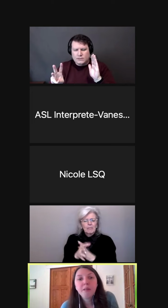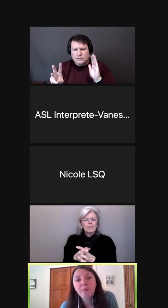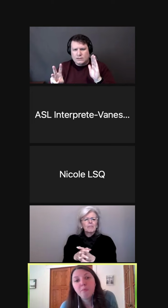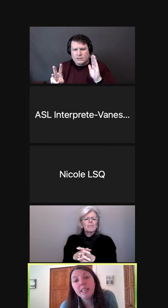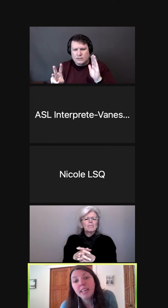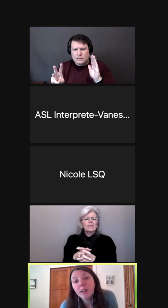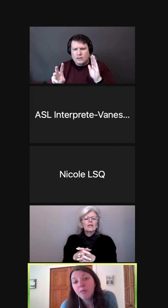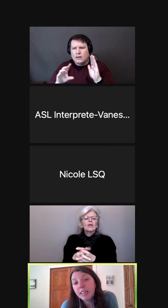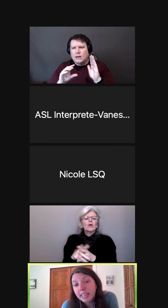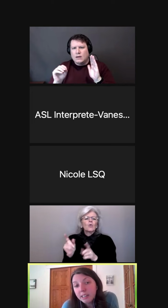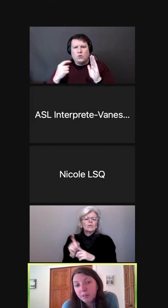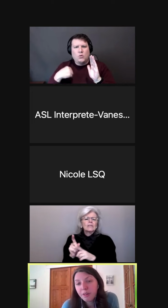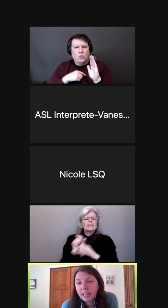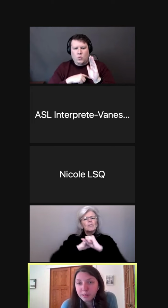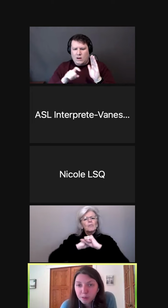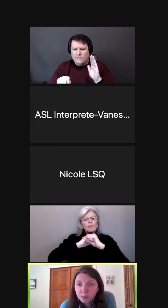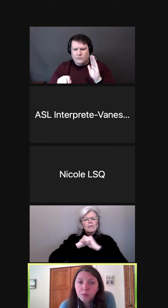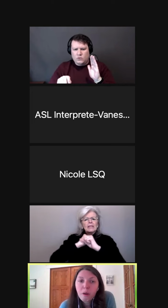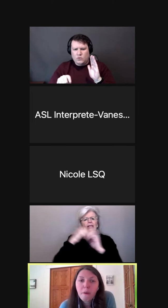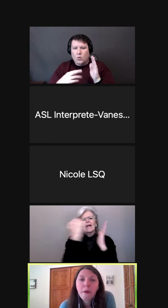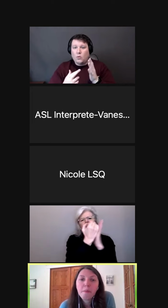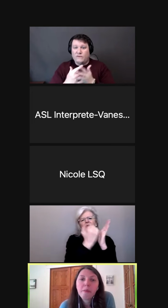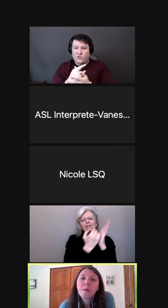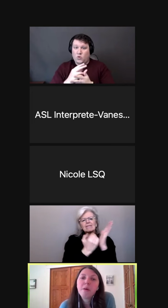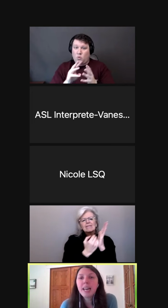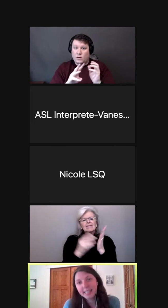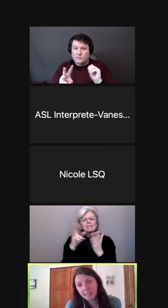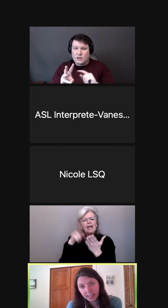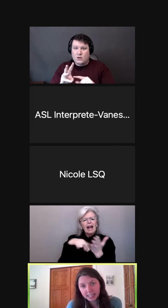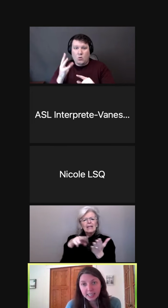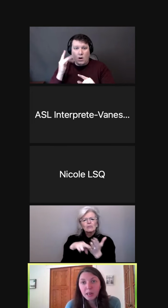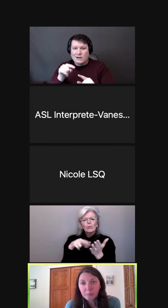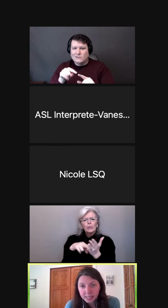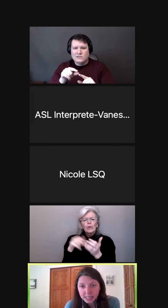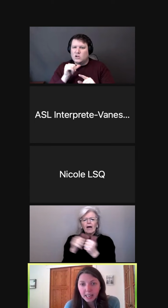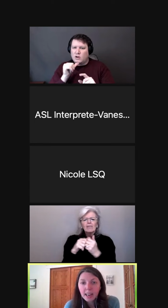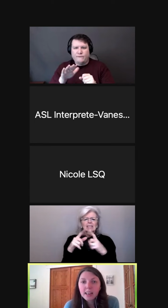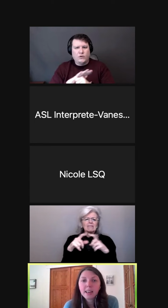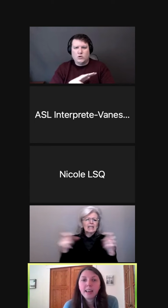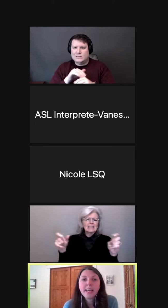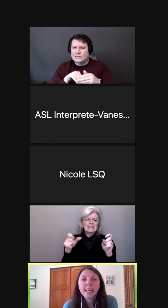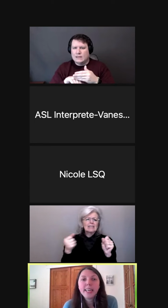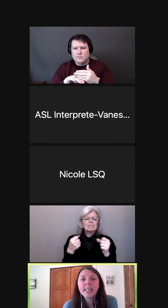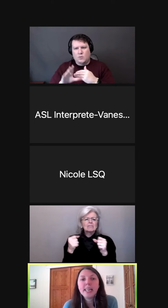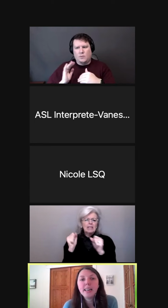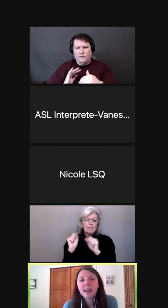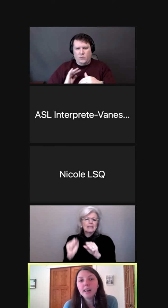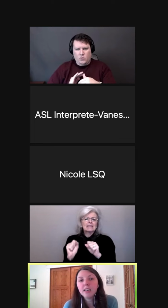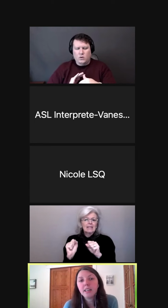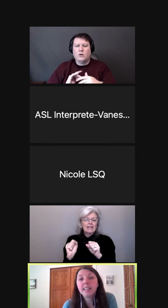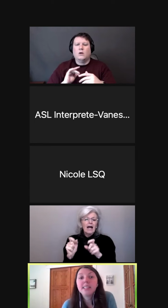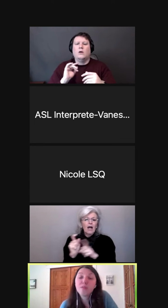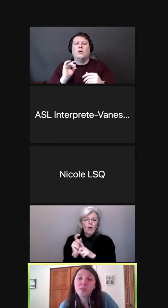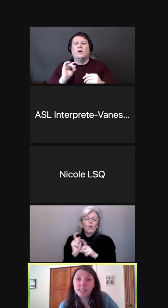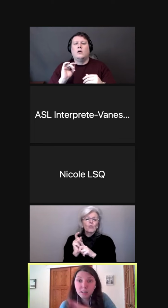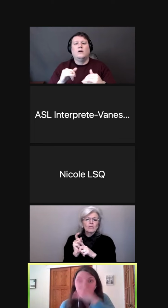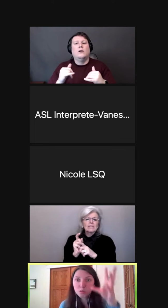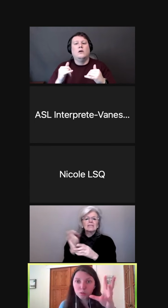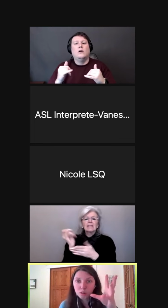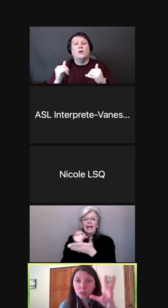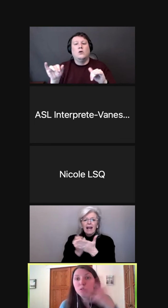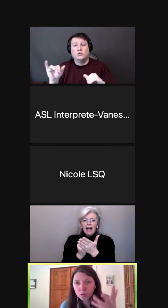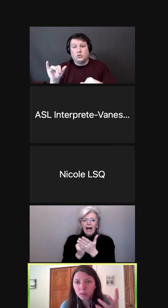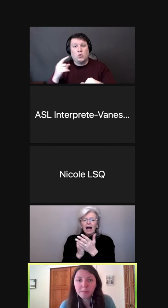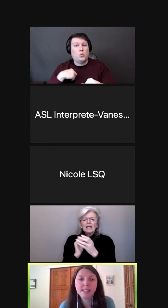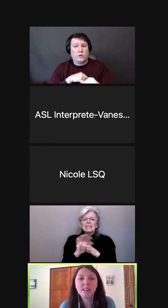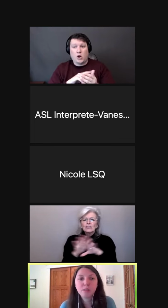Puis, publier une liste de lecture par rapport à la diversité capacitaire et l'art et diffuser